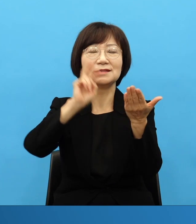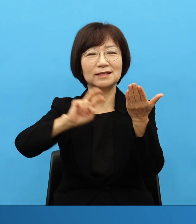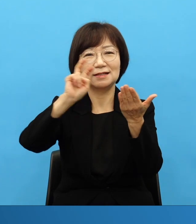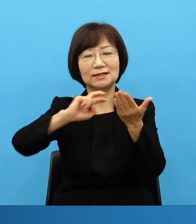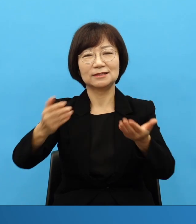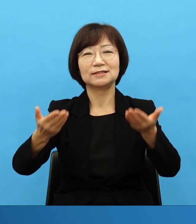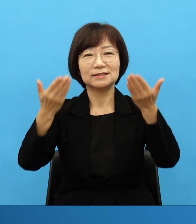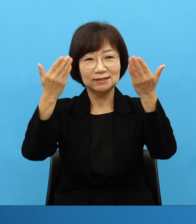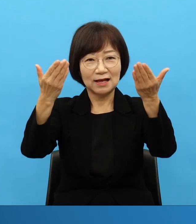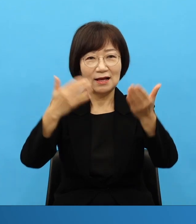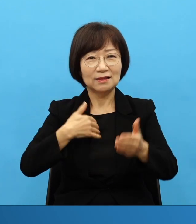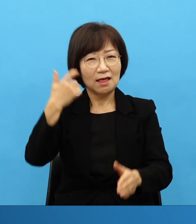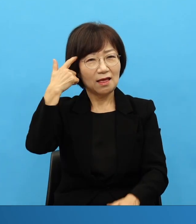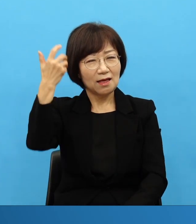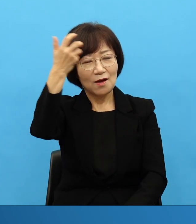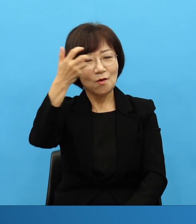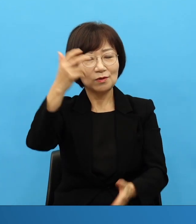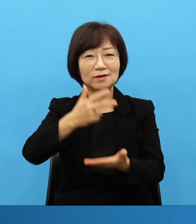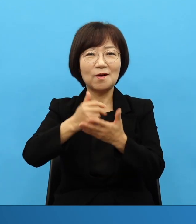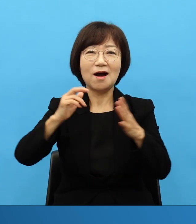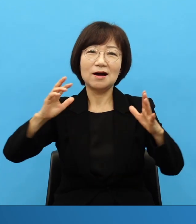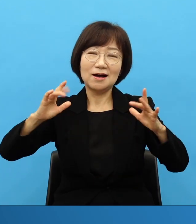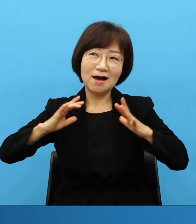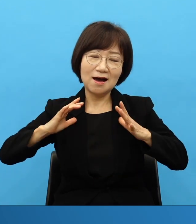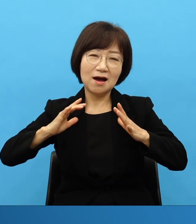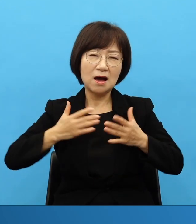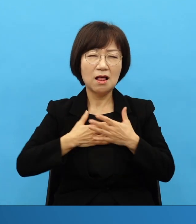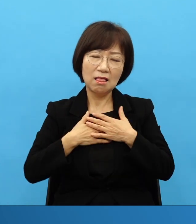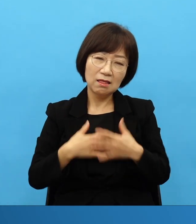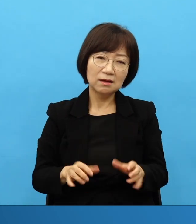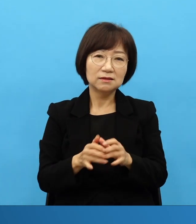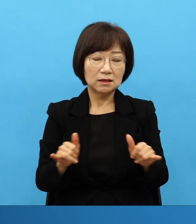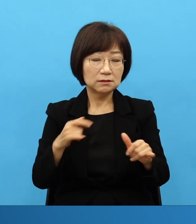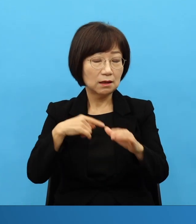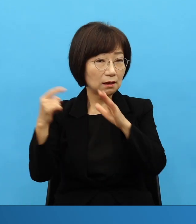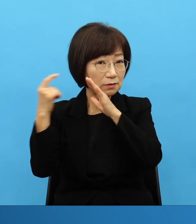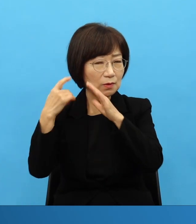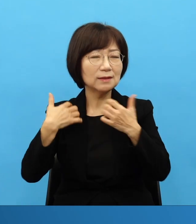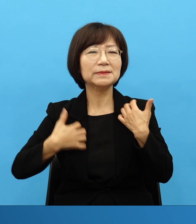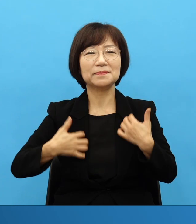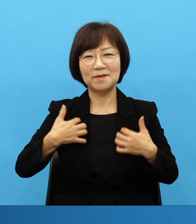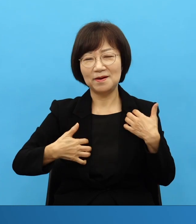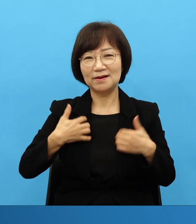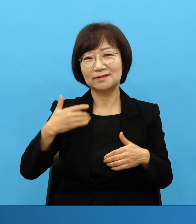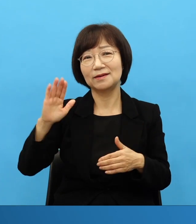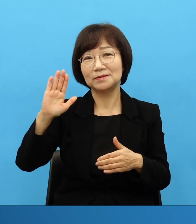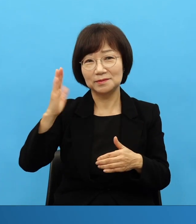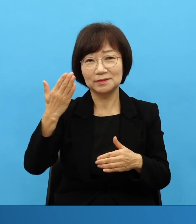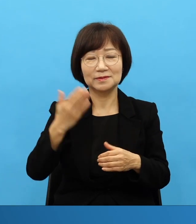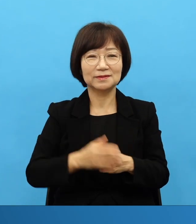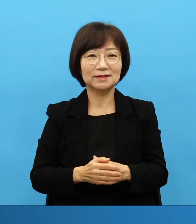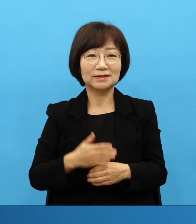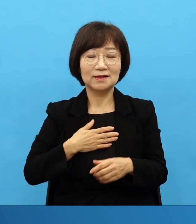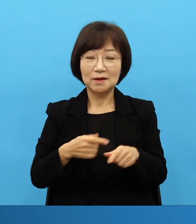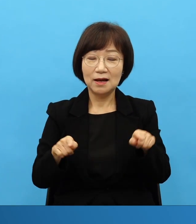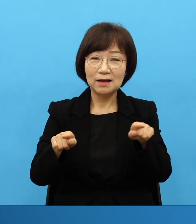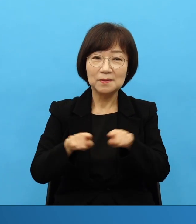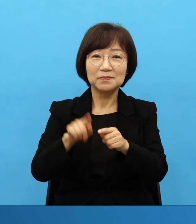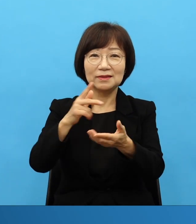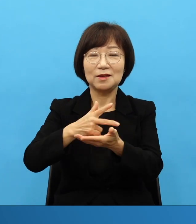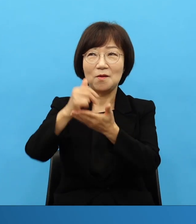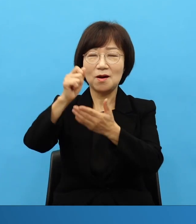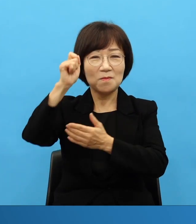찬양하리이다. 내 영혼이 여호와를 자랑하리니 공고한 자들의 일을 듣고 기뻐하리로다. 나와 함께